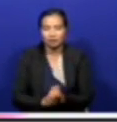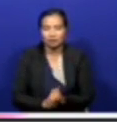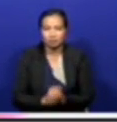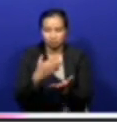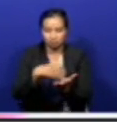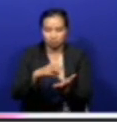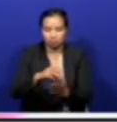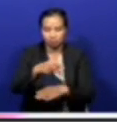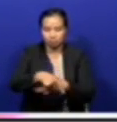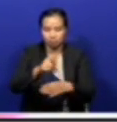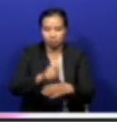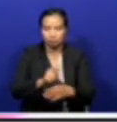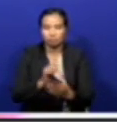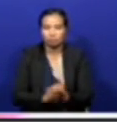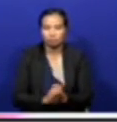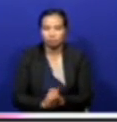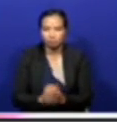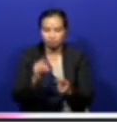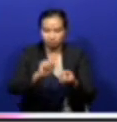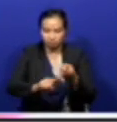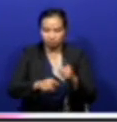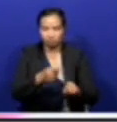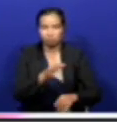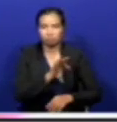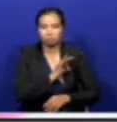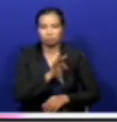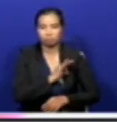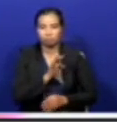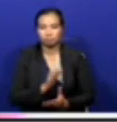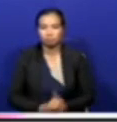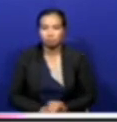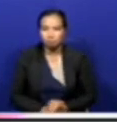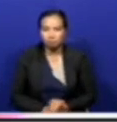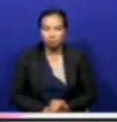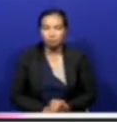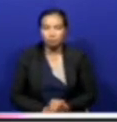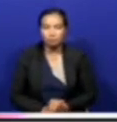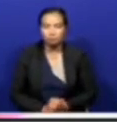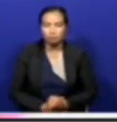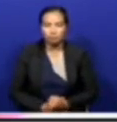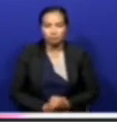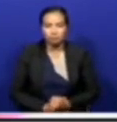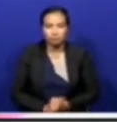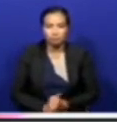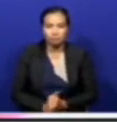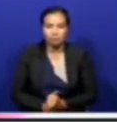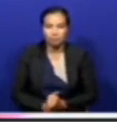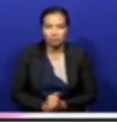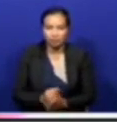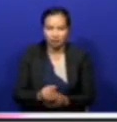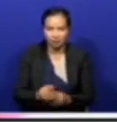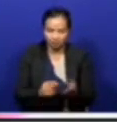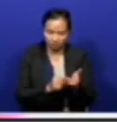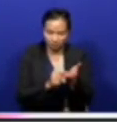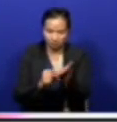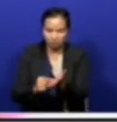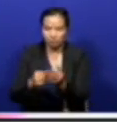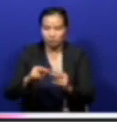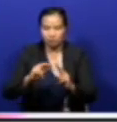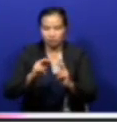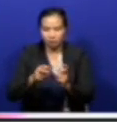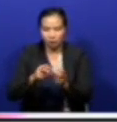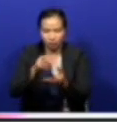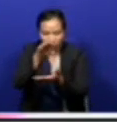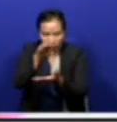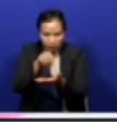านแล้วก็เพื่อนสมาชิกด้วยความเคารพนะครับว่าสิ่งที่ท่านเสนอในข้อสังเกต